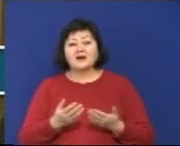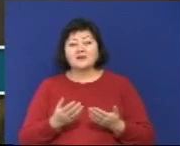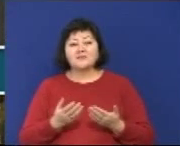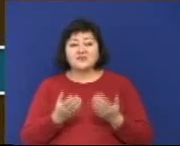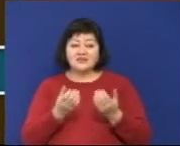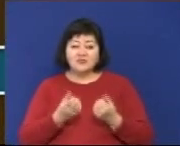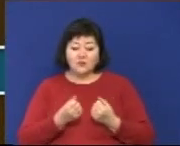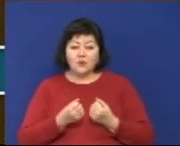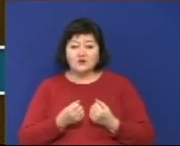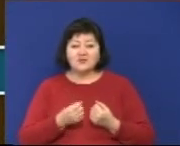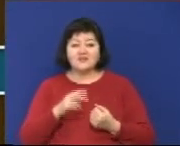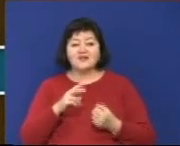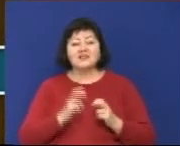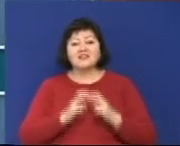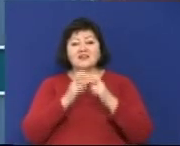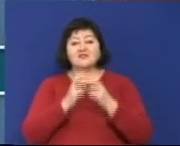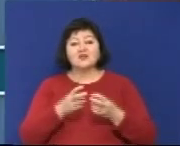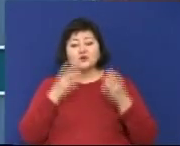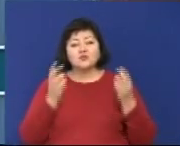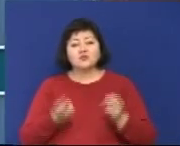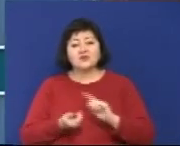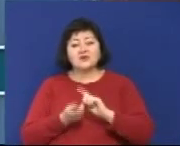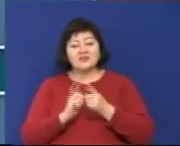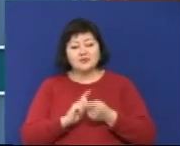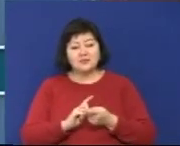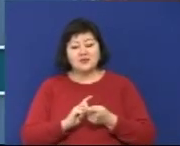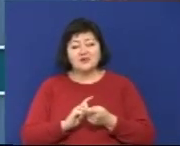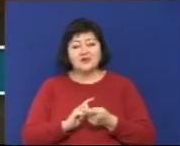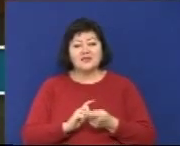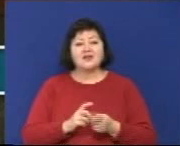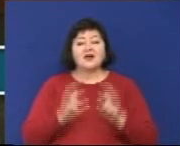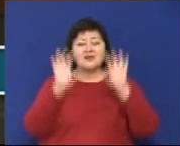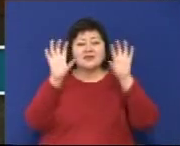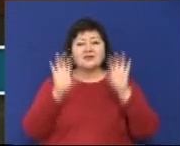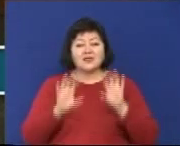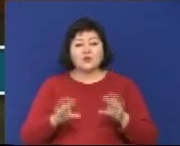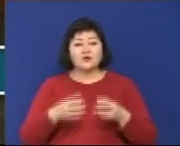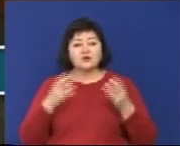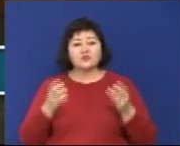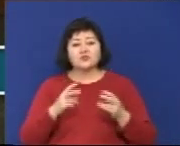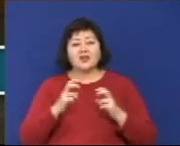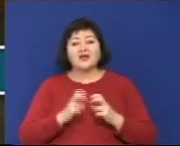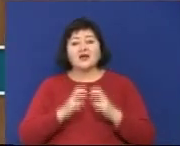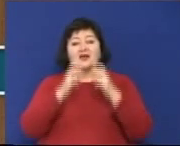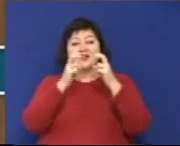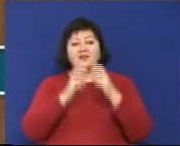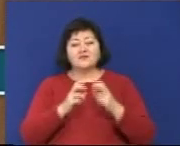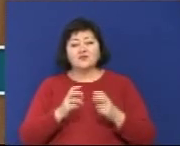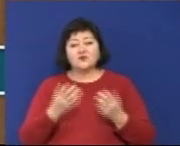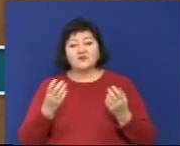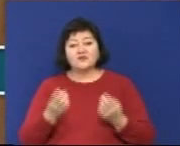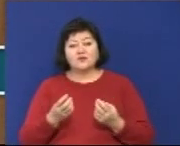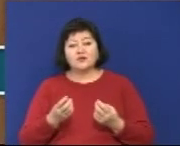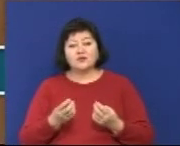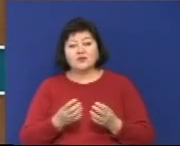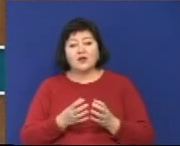уровне правительства. Сейчас идет процесс изменения закона о жилищных отношениях. Предлагается вывести лифты из собственности жильцов и ввести